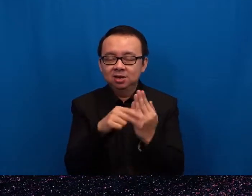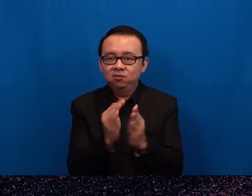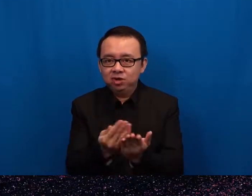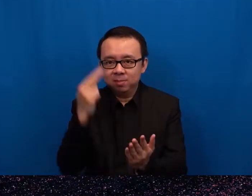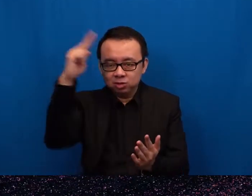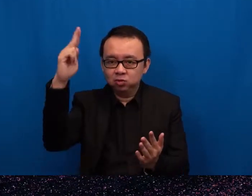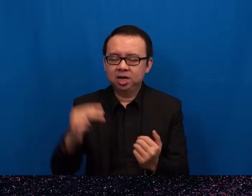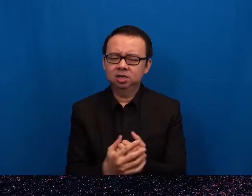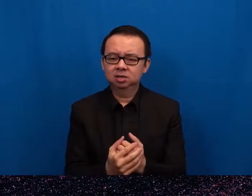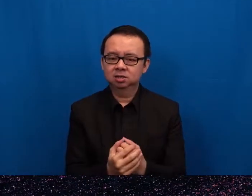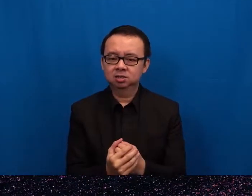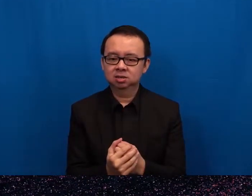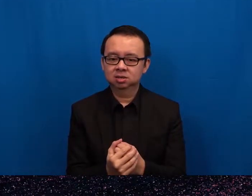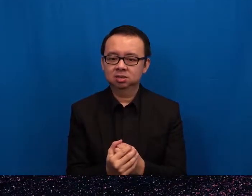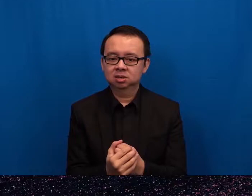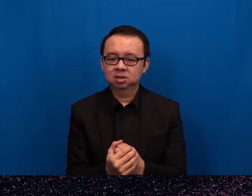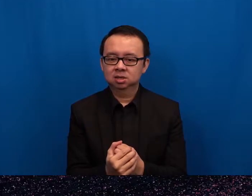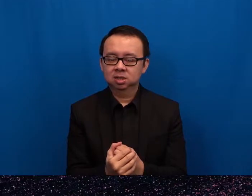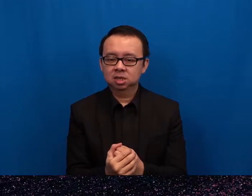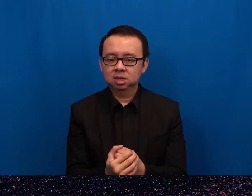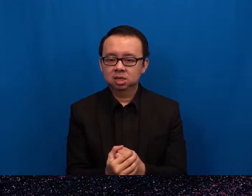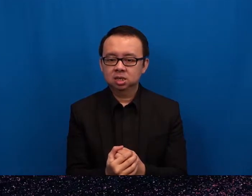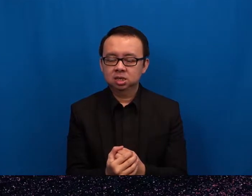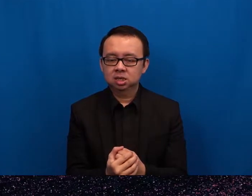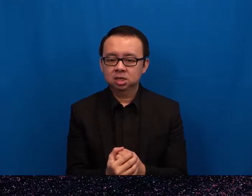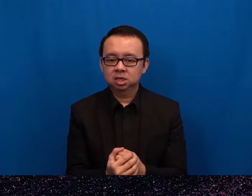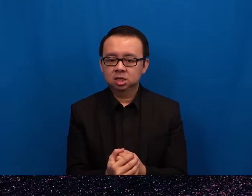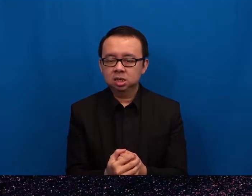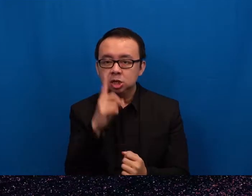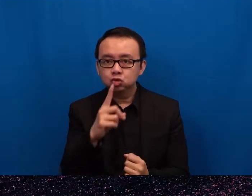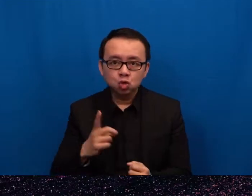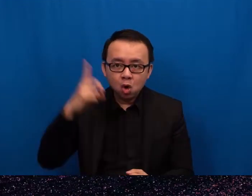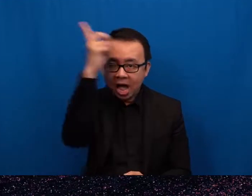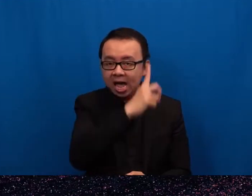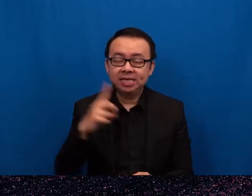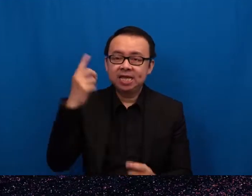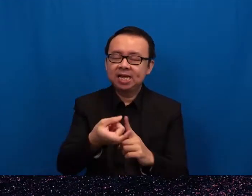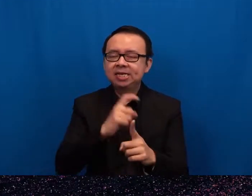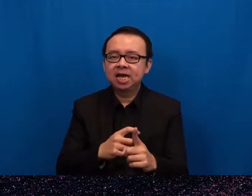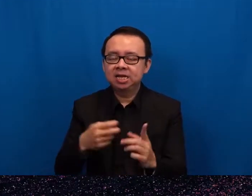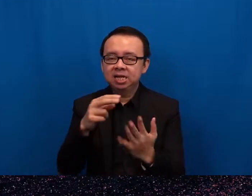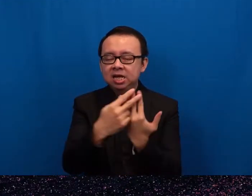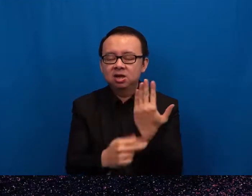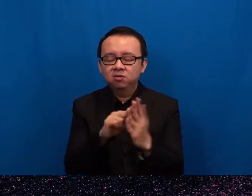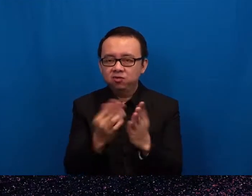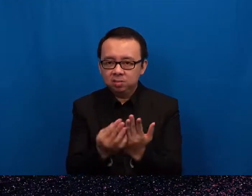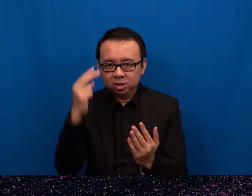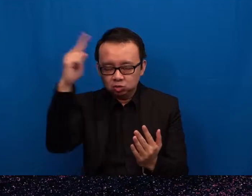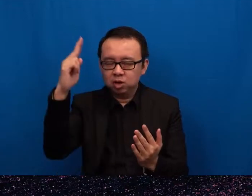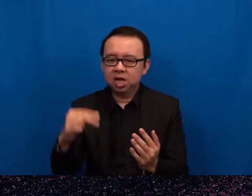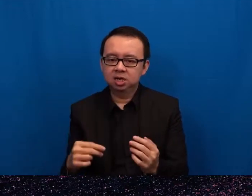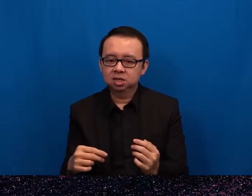drink your soup. It only eats exclusively the word of God. And